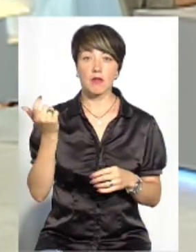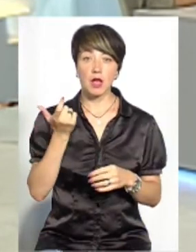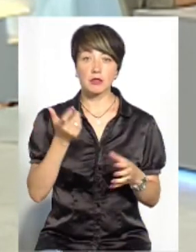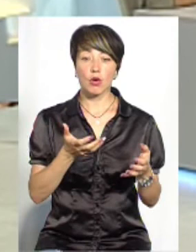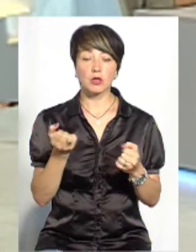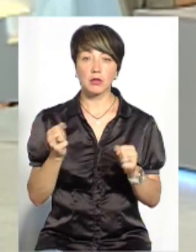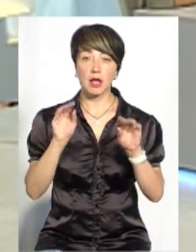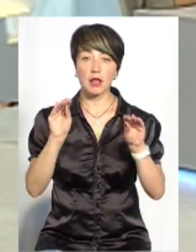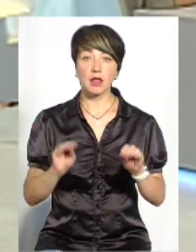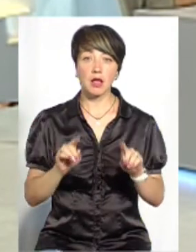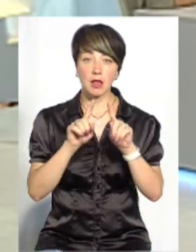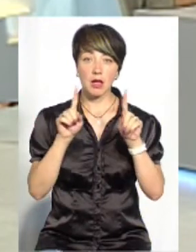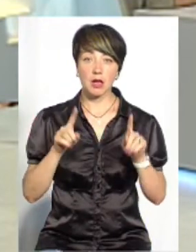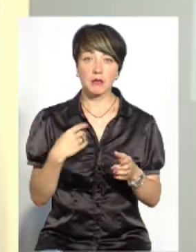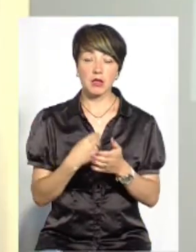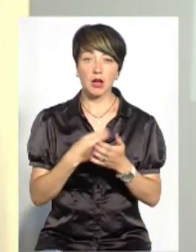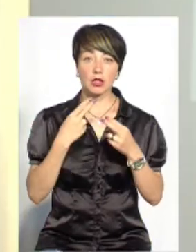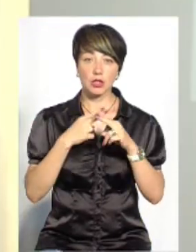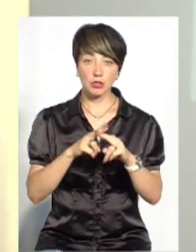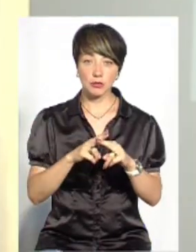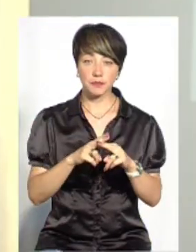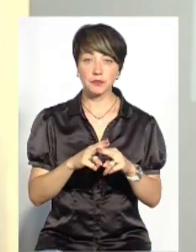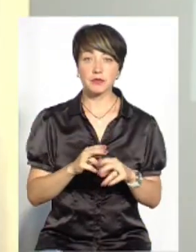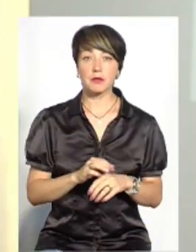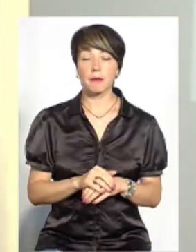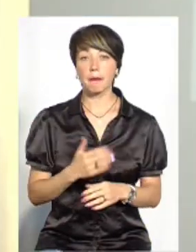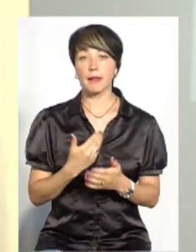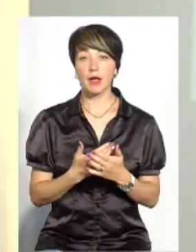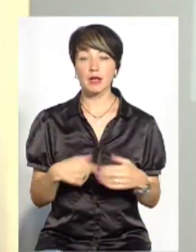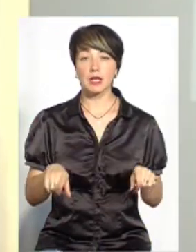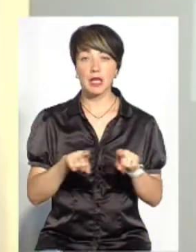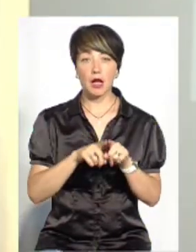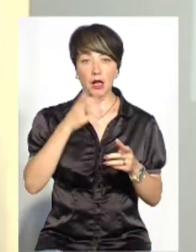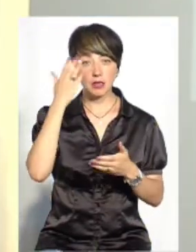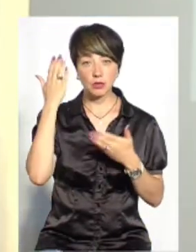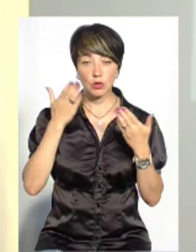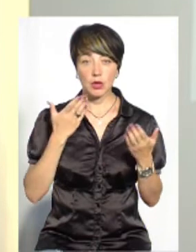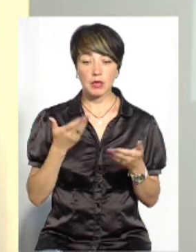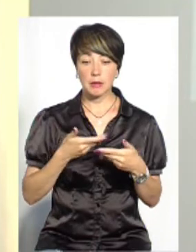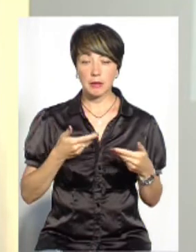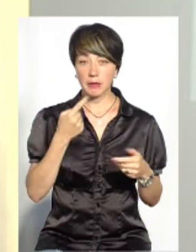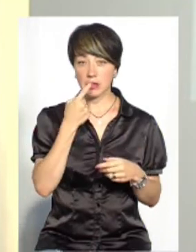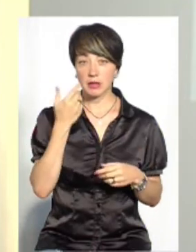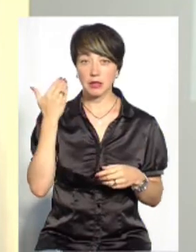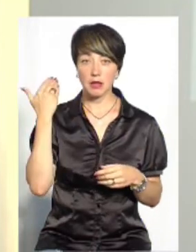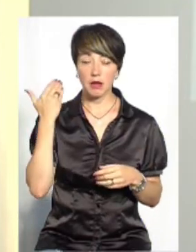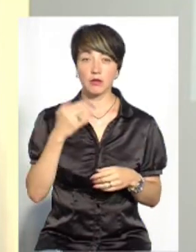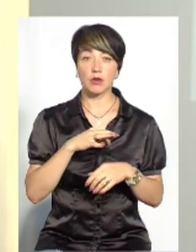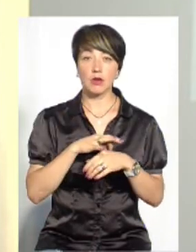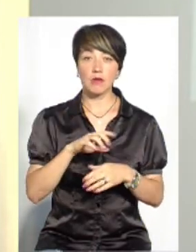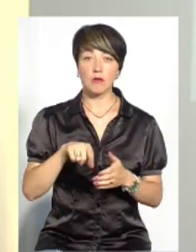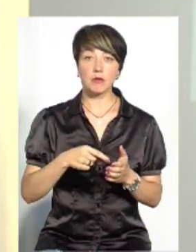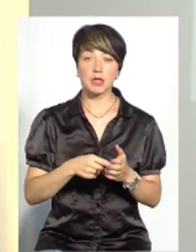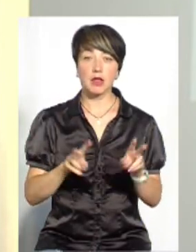отримати декларацію матеріально-технічної бази. А на такі, наприклад, атракціони, які от ми недавно реєстрували у місті,